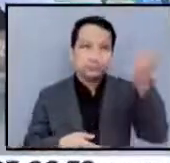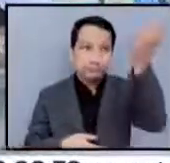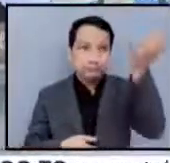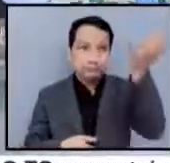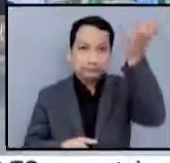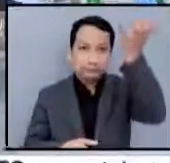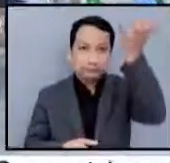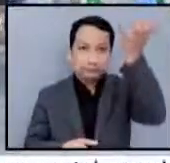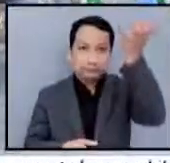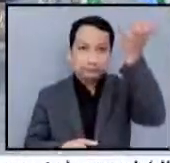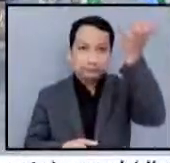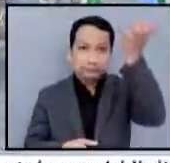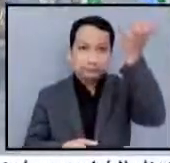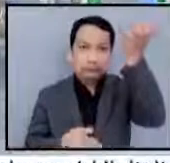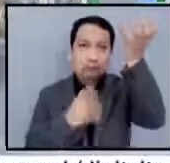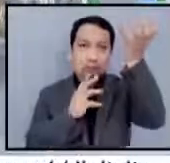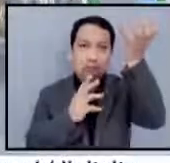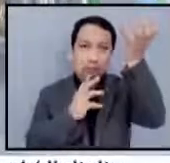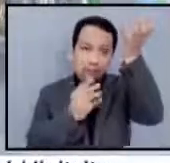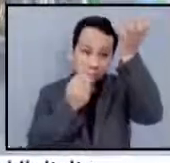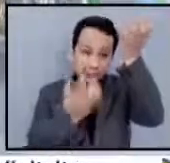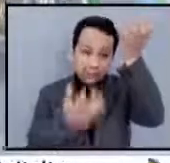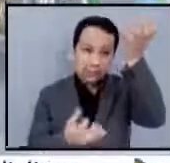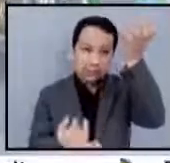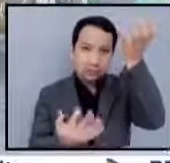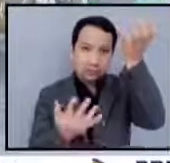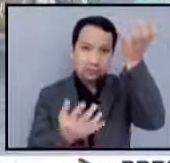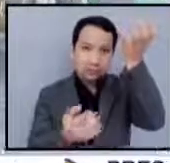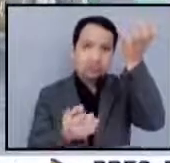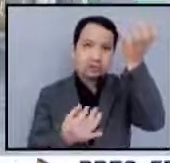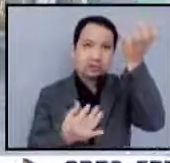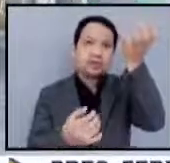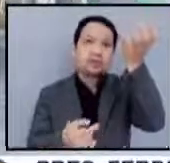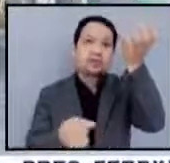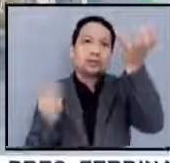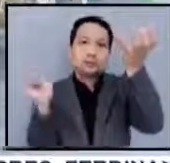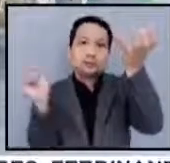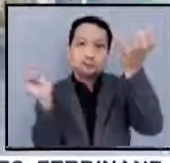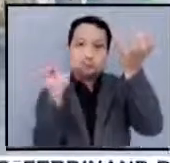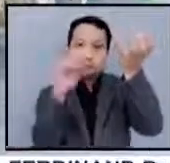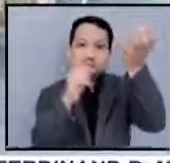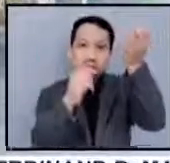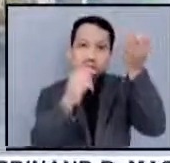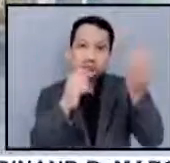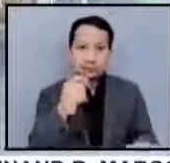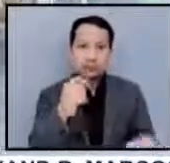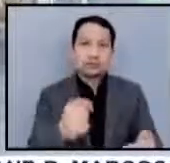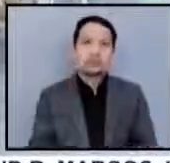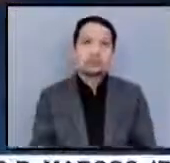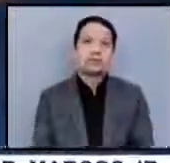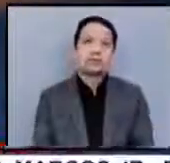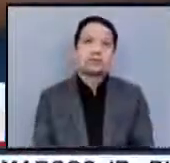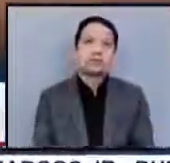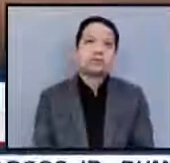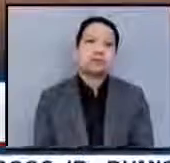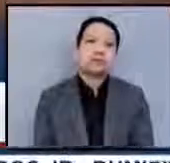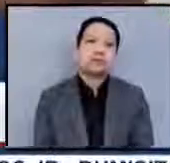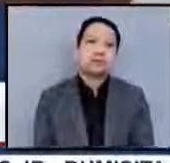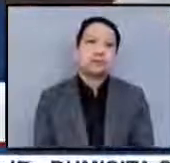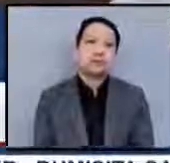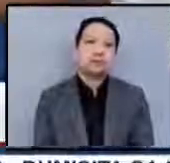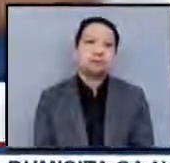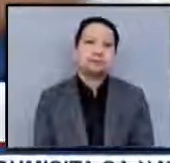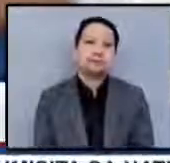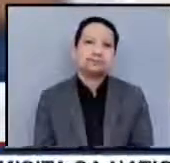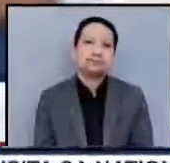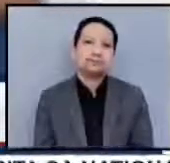kanyang uluhan para daw kapag lumiyab, itong pulbura ay kaagad na may nakahanda na pampatay sa sunog. Ang mga